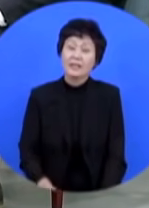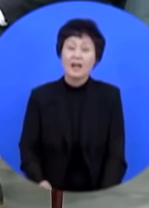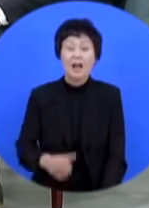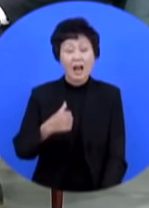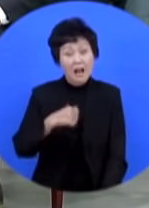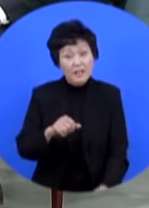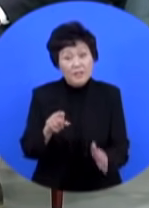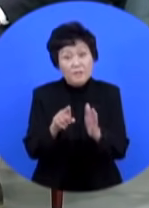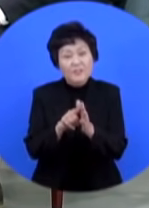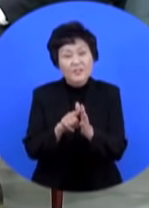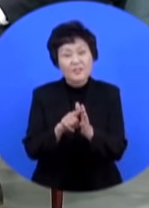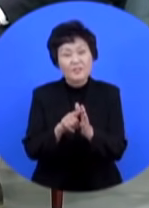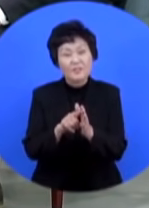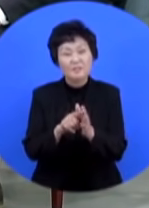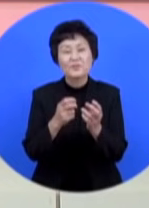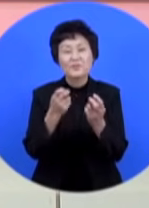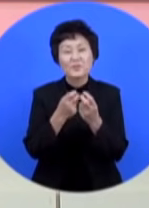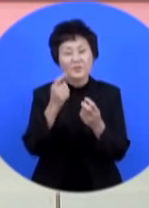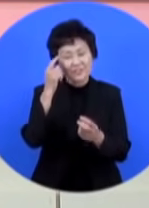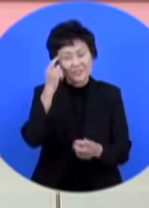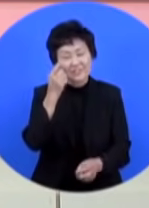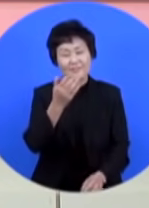어땠어요?